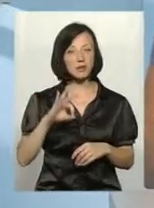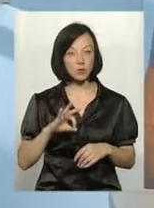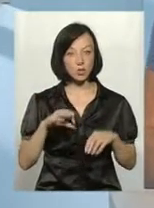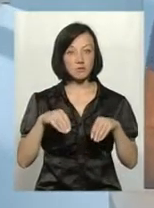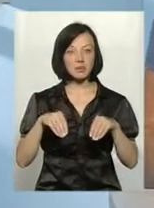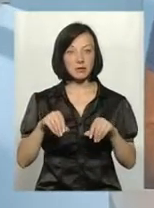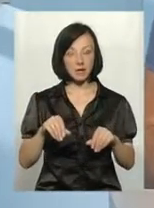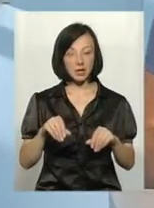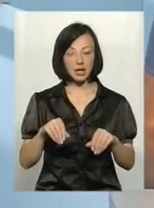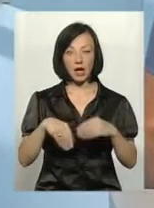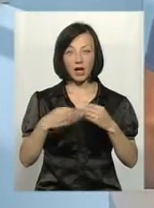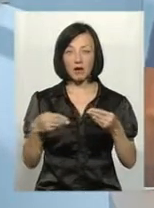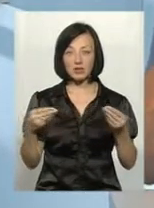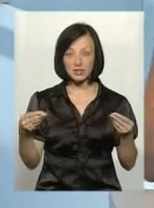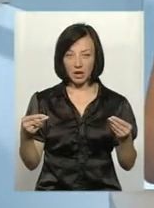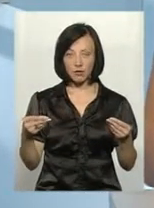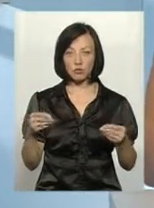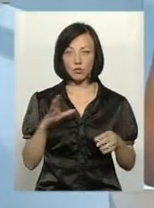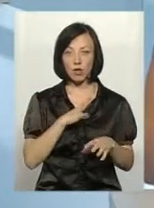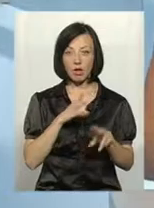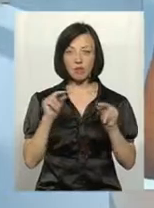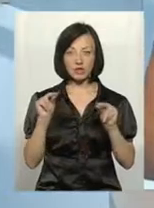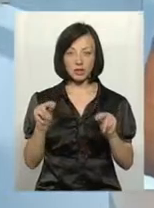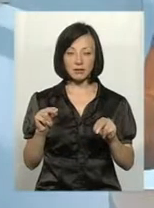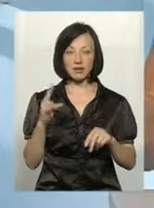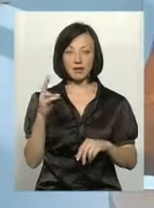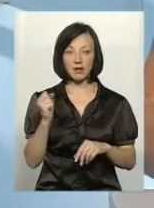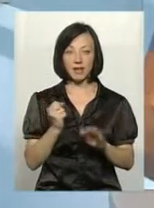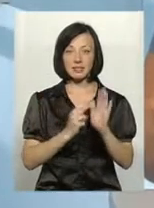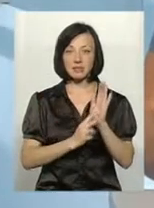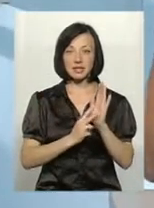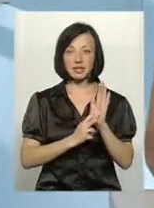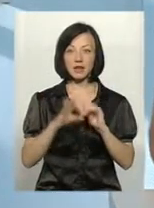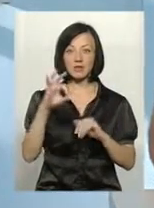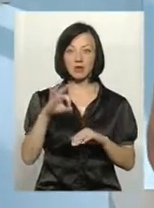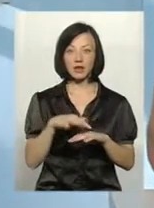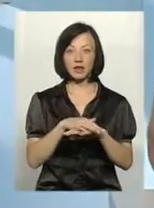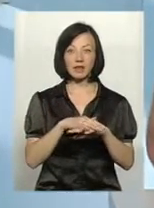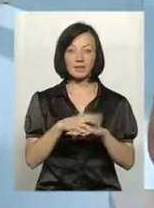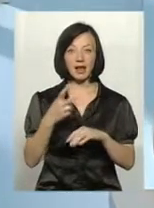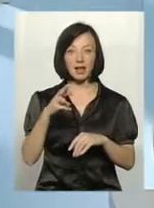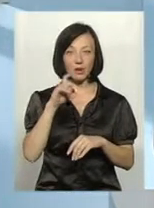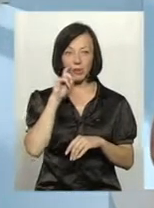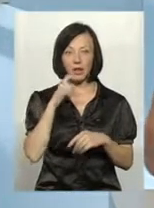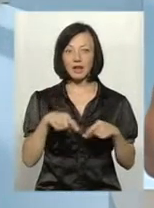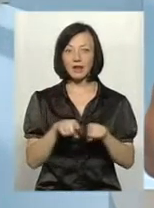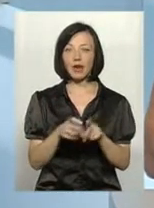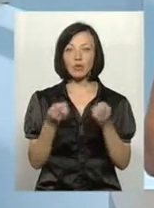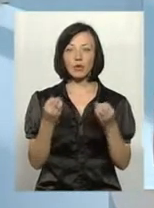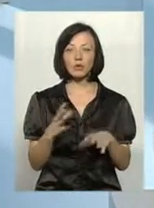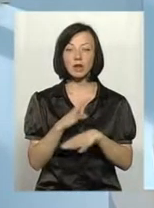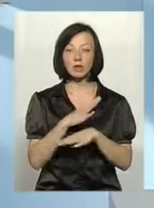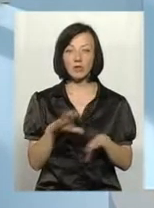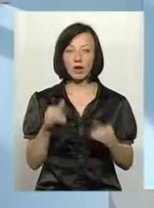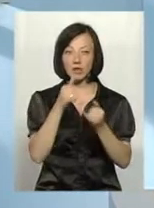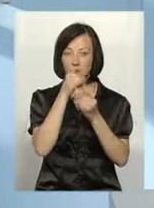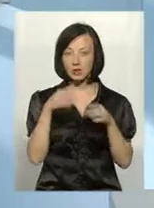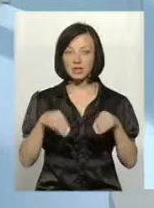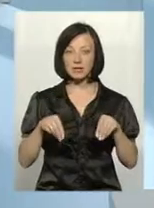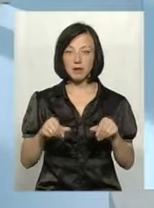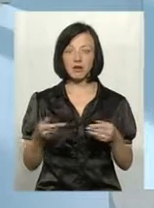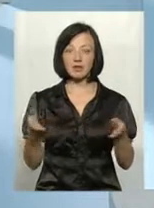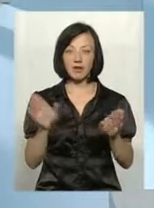землі роздати їх, і щоб було по-чесному, на 70% населення України. Так просто не буває. І не може землі,